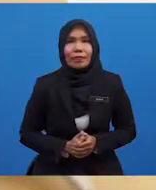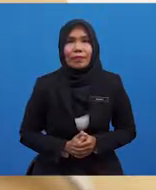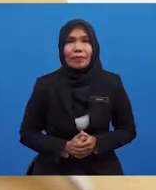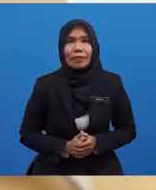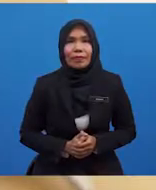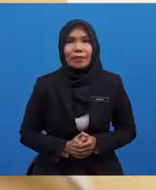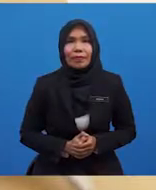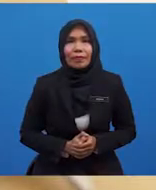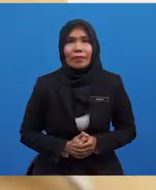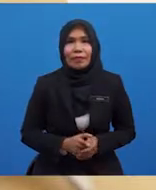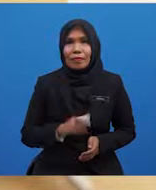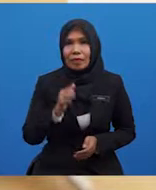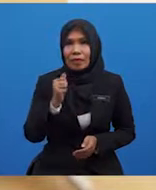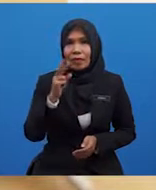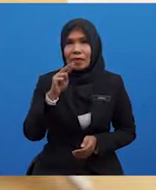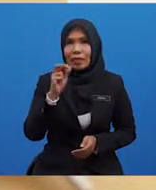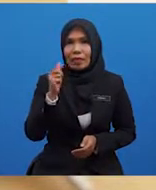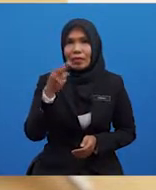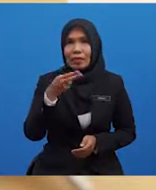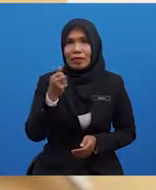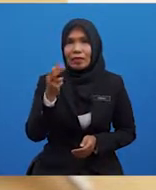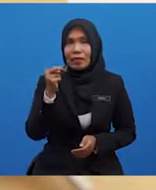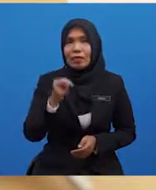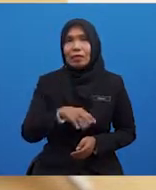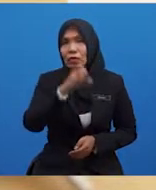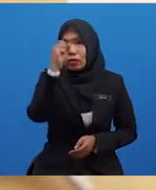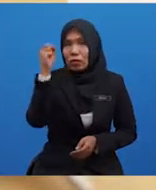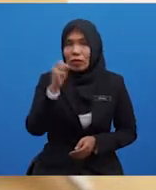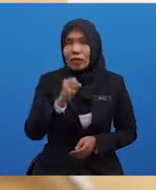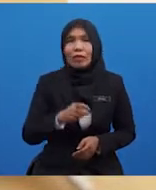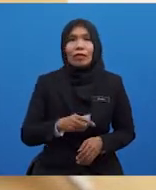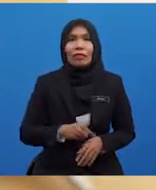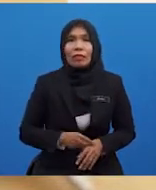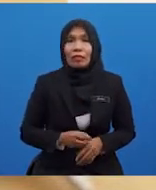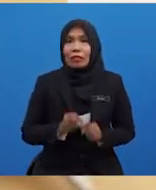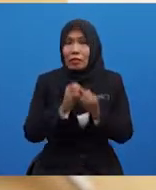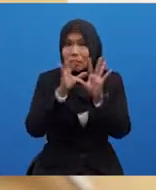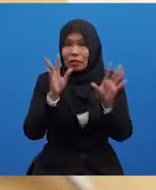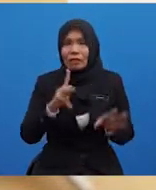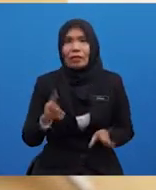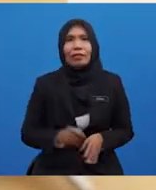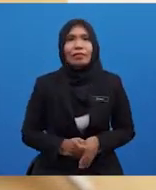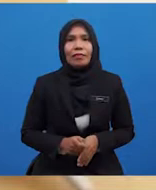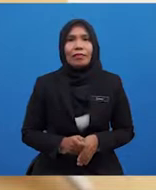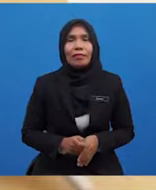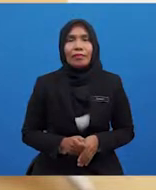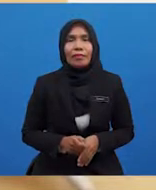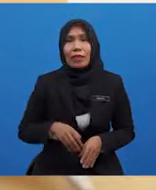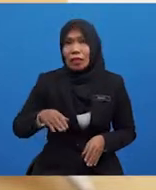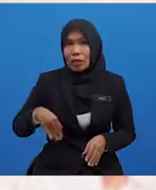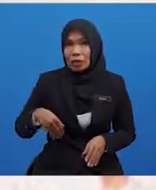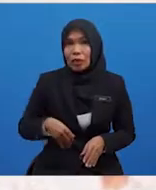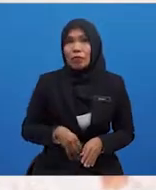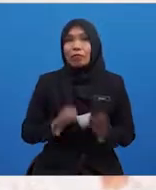Arahan soalan biasa dinyatakan terlebih dahulu sebelum gambar rajah.